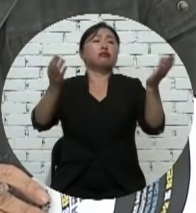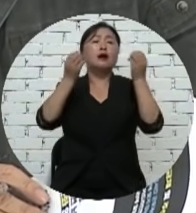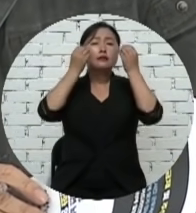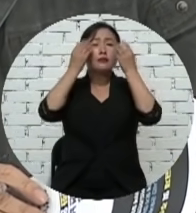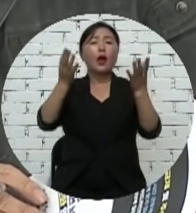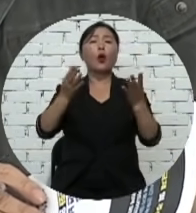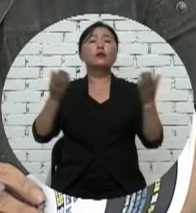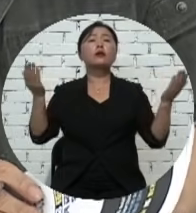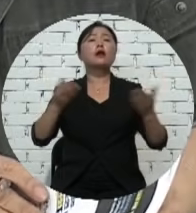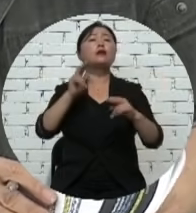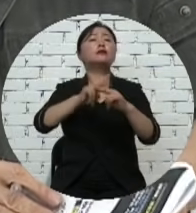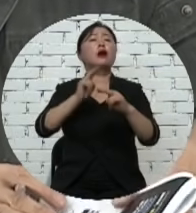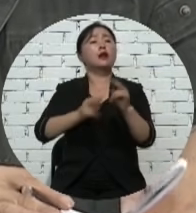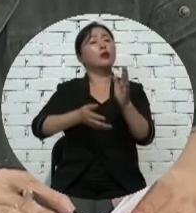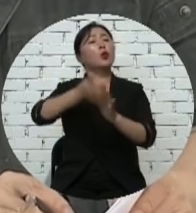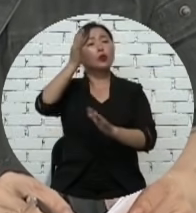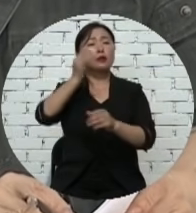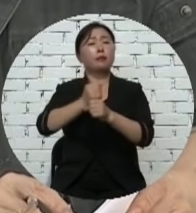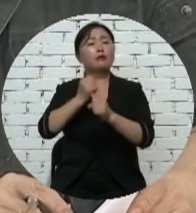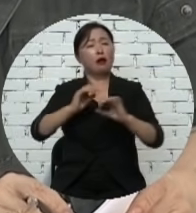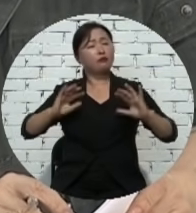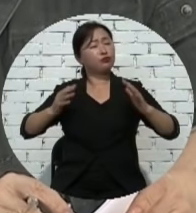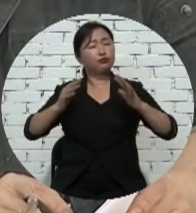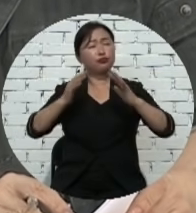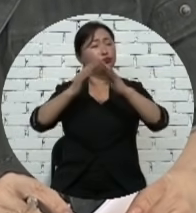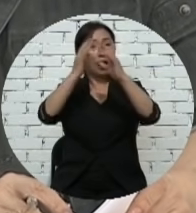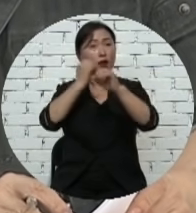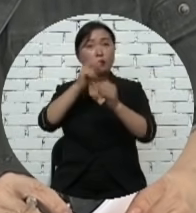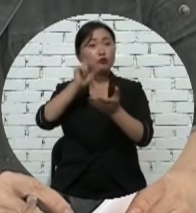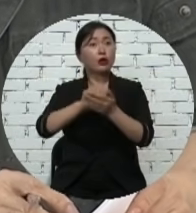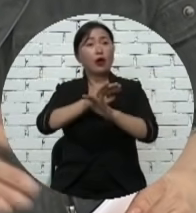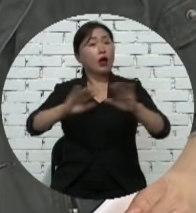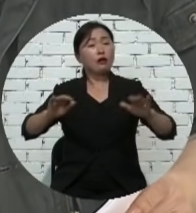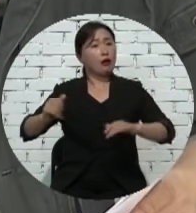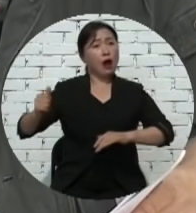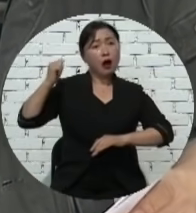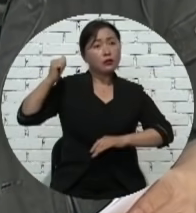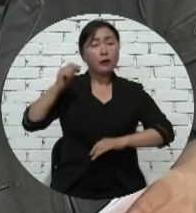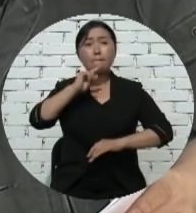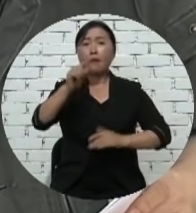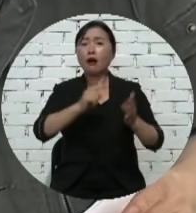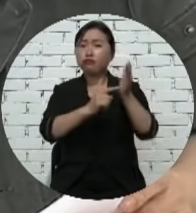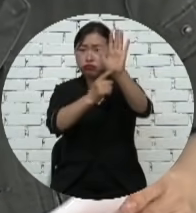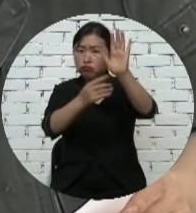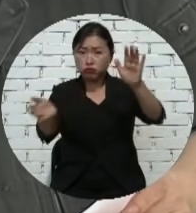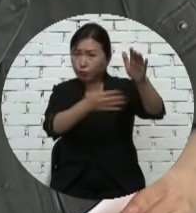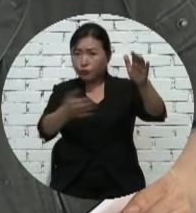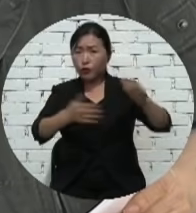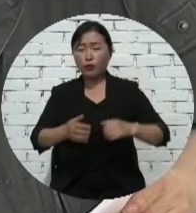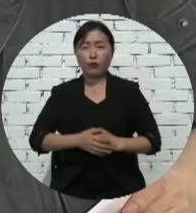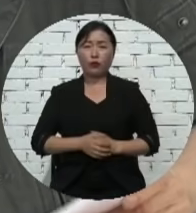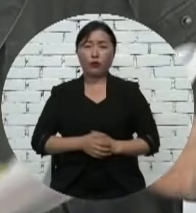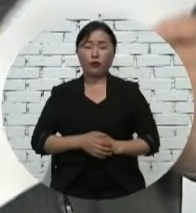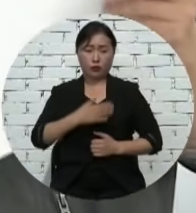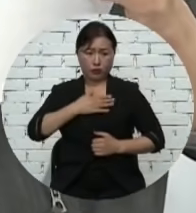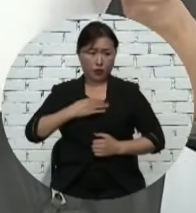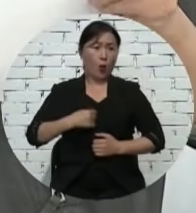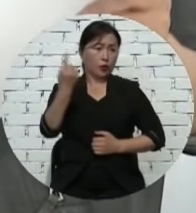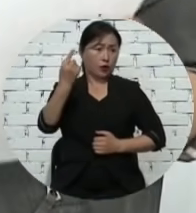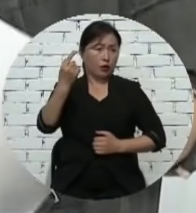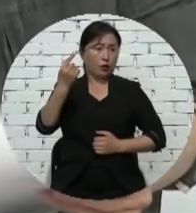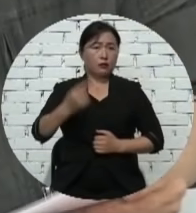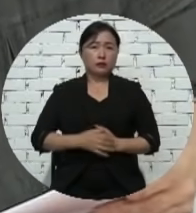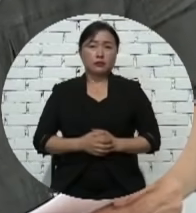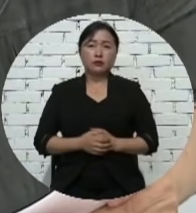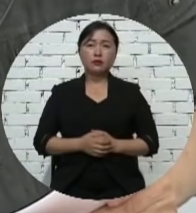그 일자리 도시를 만들어서 저 건설해서 이 문제를 해결하겠다 이런 건 어디 나오지도 않아요. 자, 나오지도 않고 그런 게 더